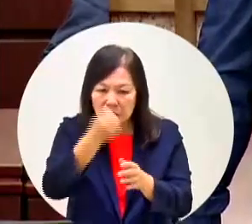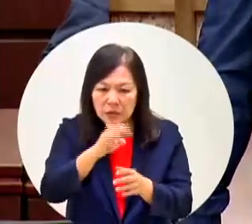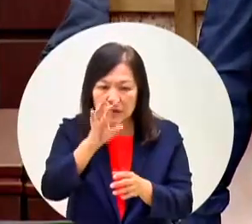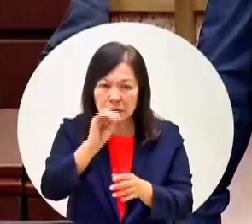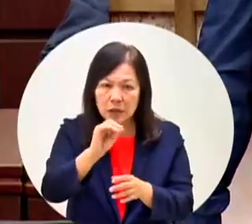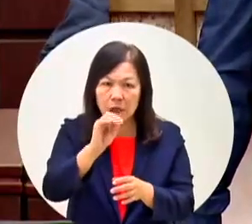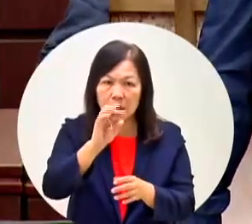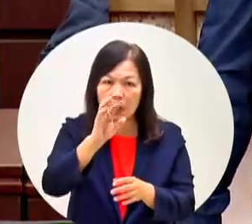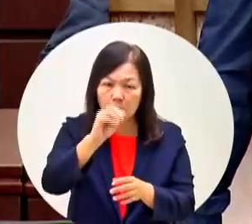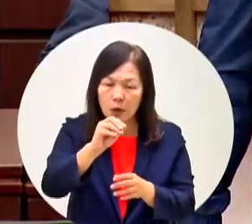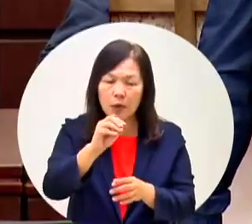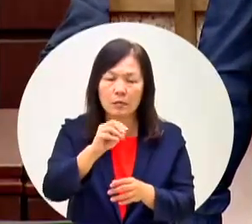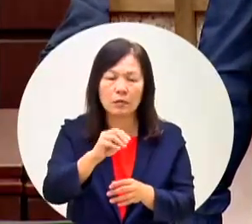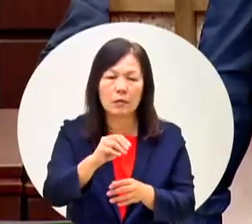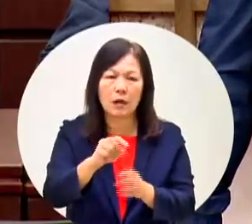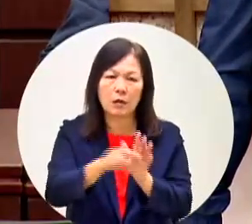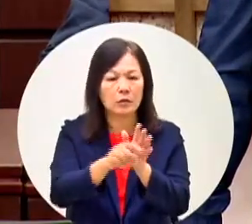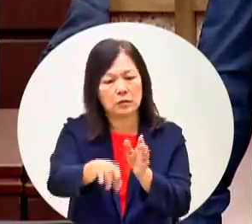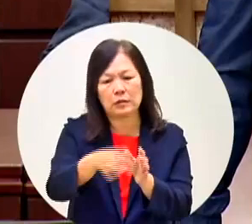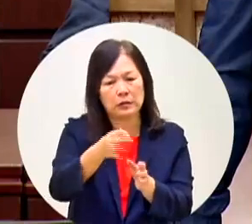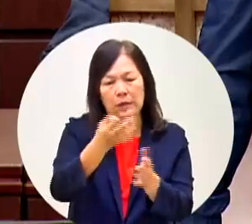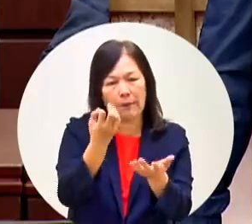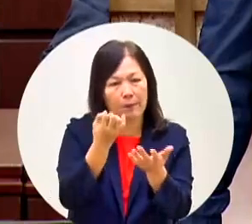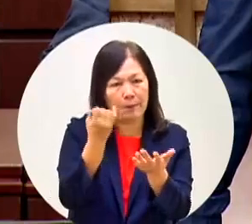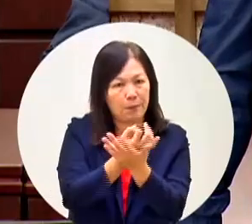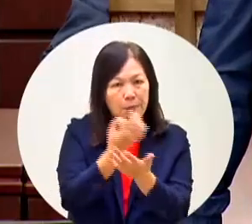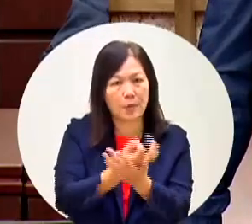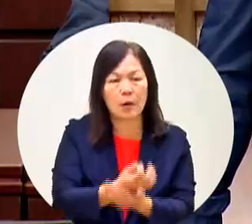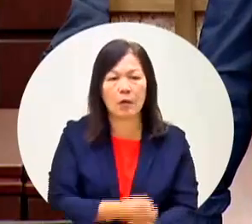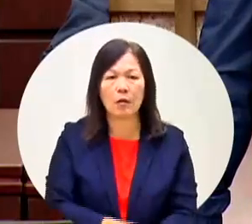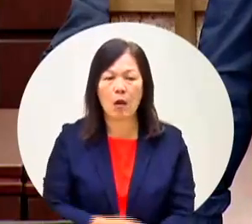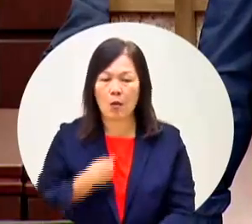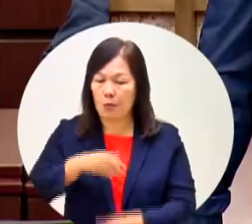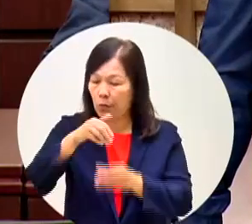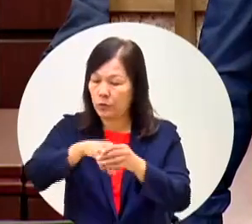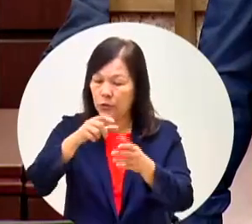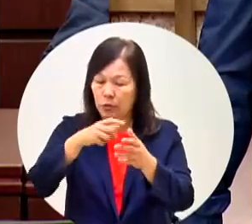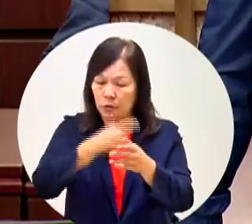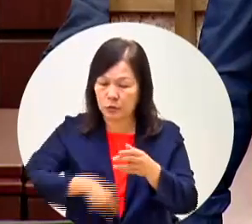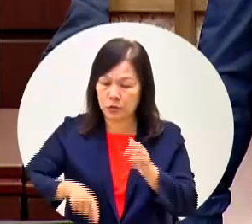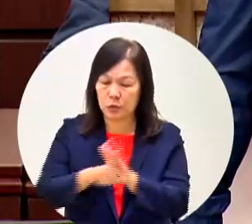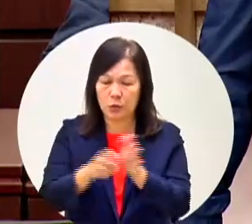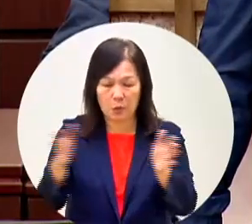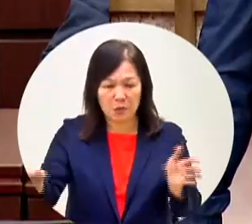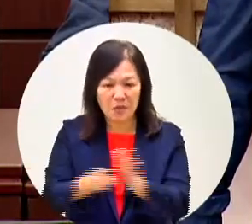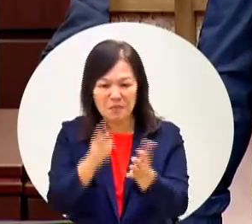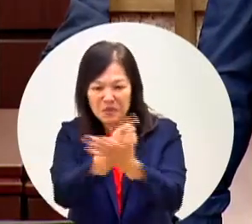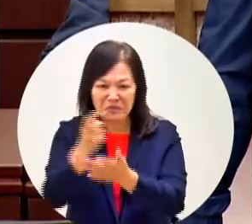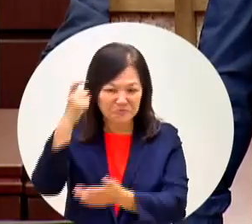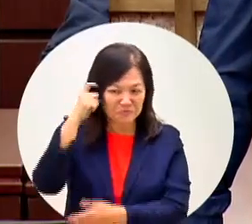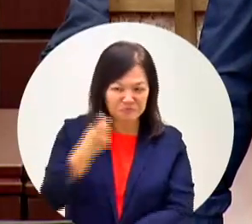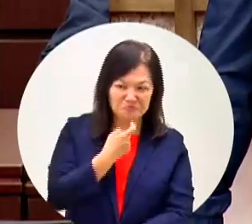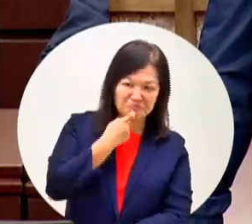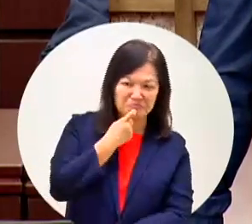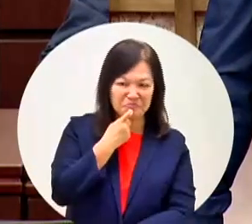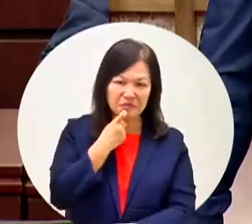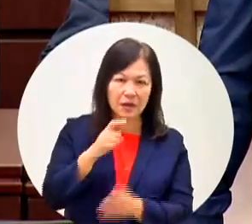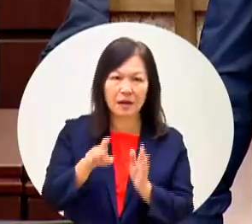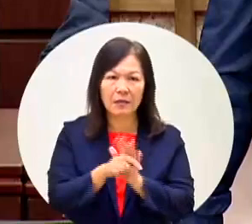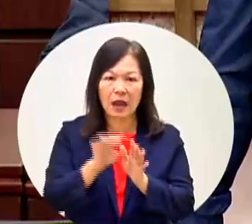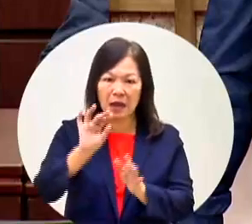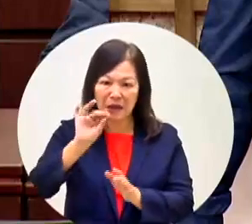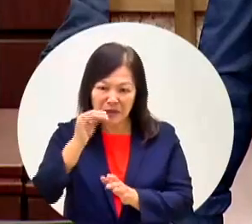那我在选举之前讲这个，大家给我打一个问号，100亿，哇，你凭什么有